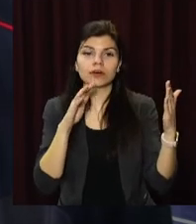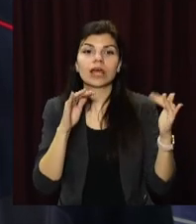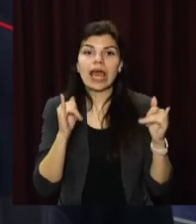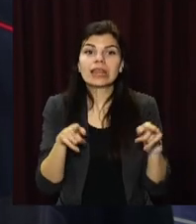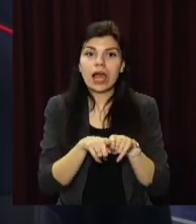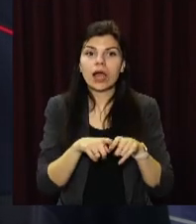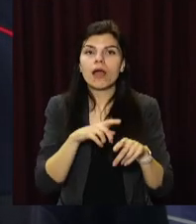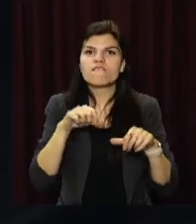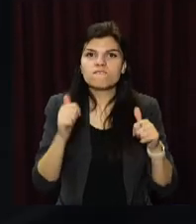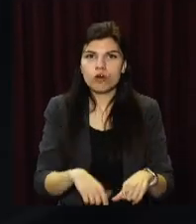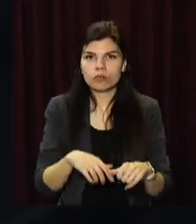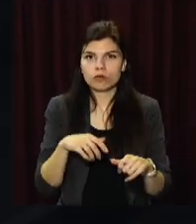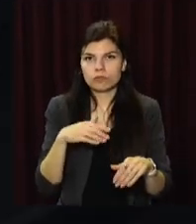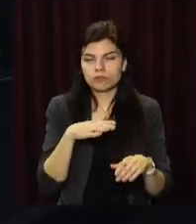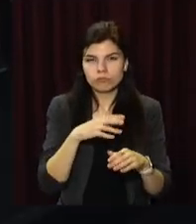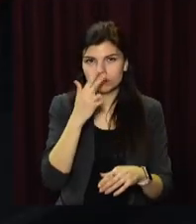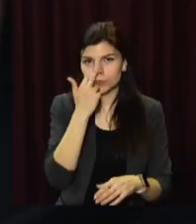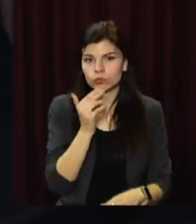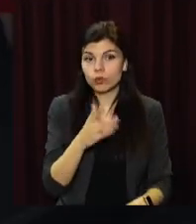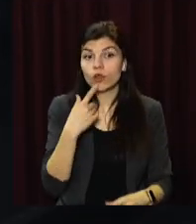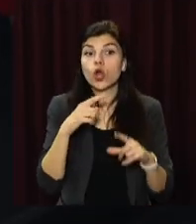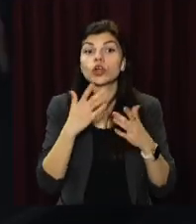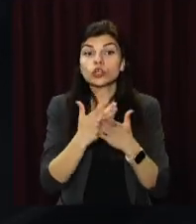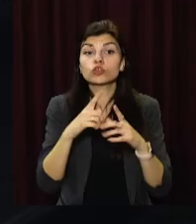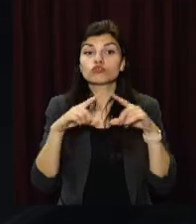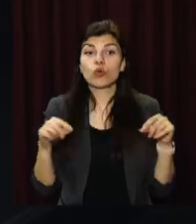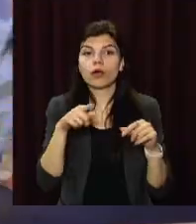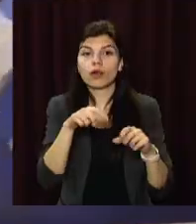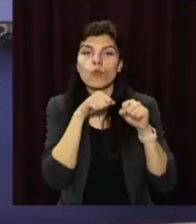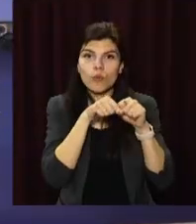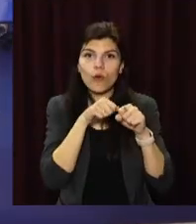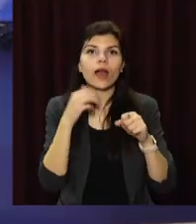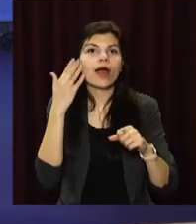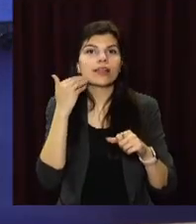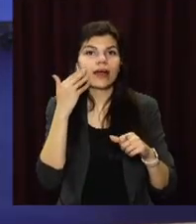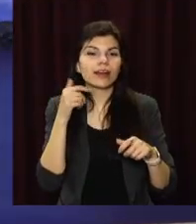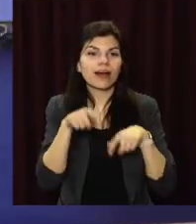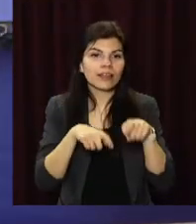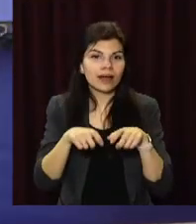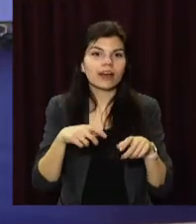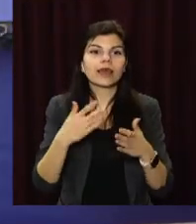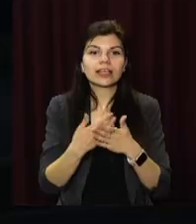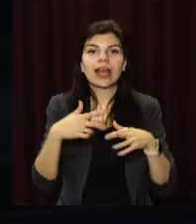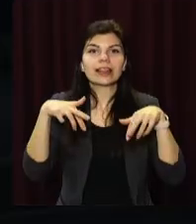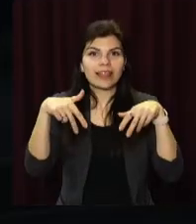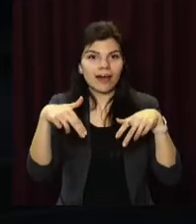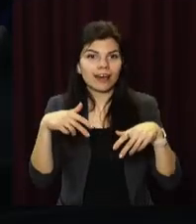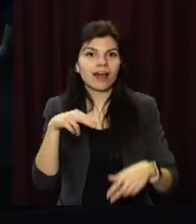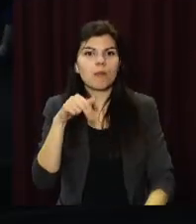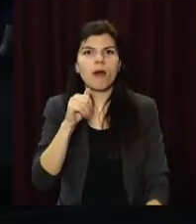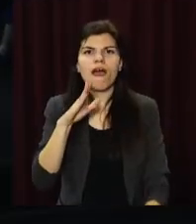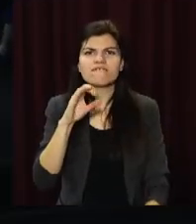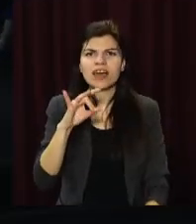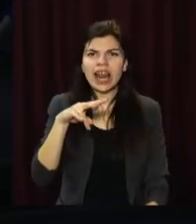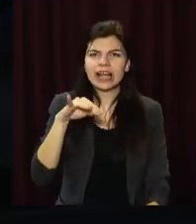них почне виходити. У школі є відділення з боксу, важкої атлетики, волейболу, художньої гімнастики, пауерліфтингу, тенісу,